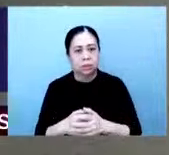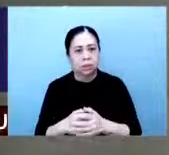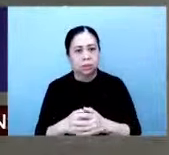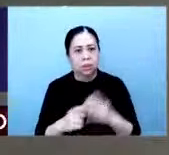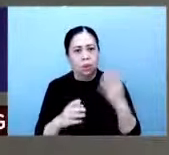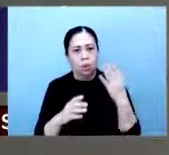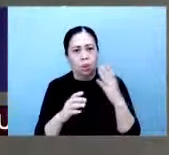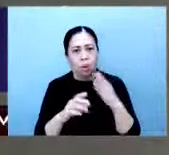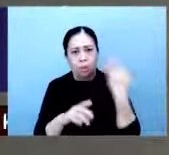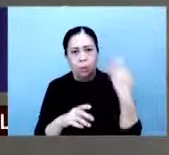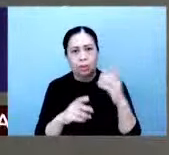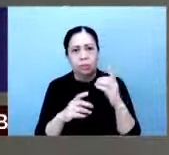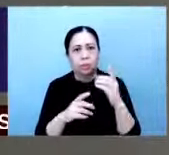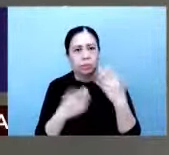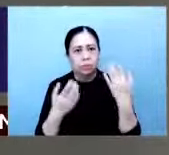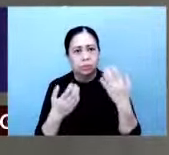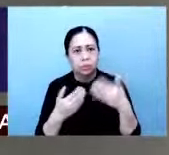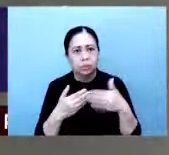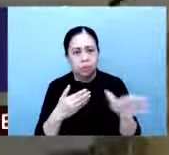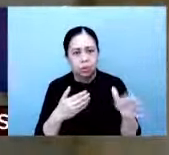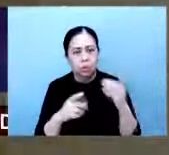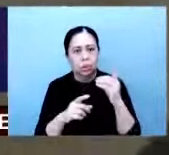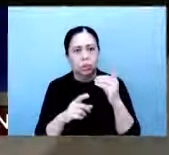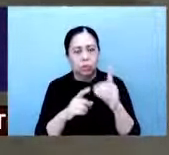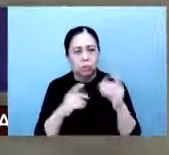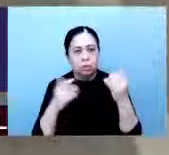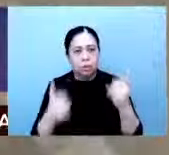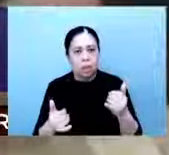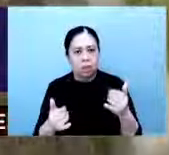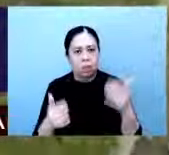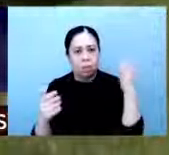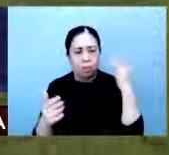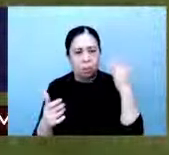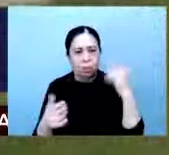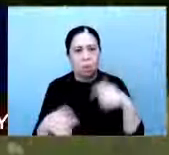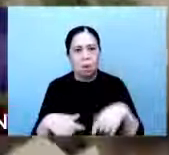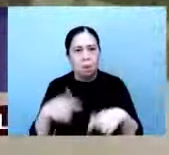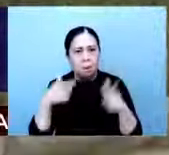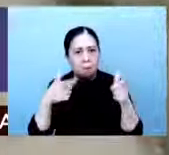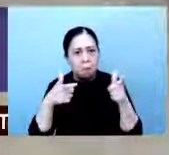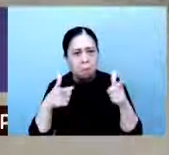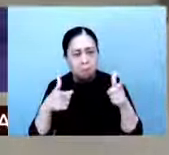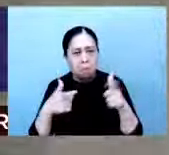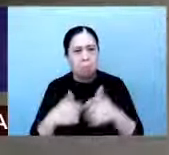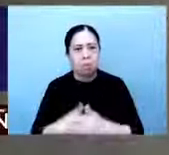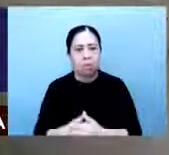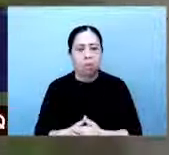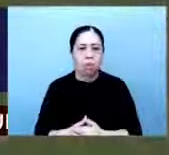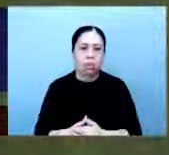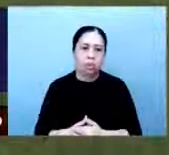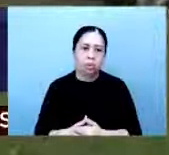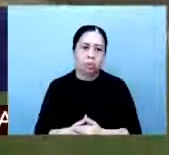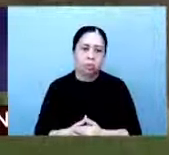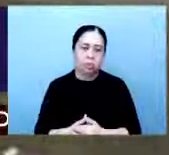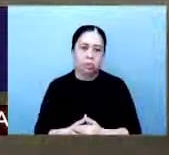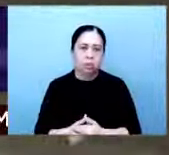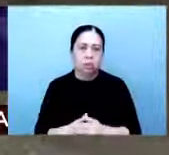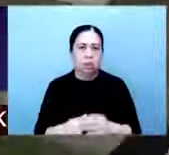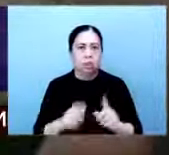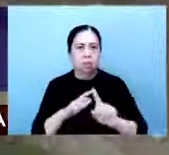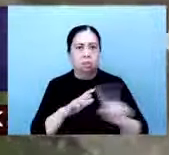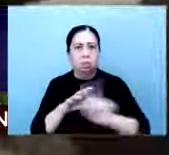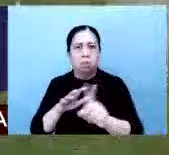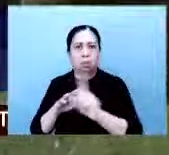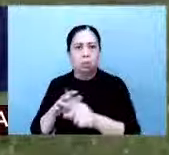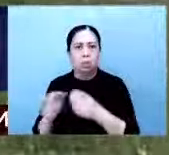now Open the door umalingawngaw ang mga putok ng baril nagtakbuhan ang mga pulis at